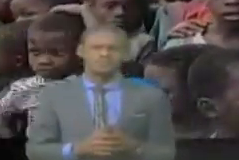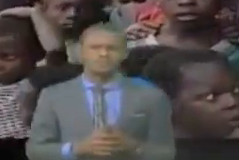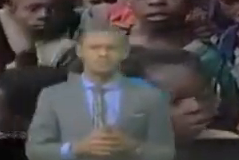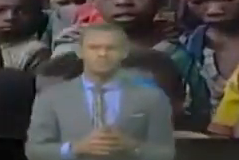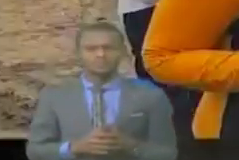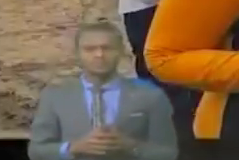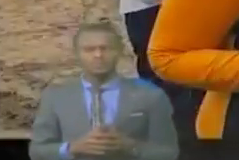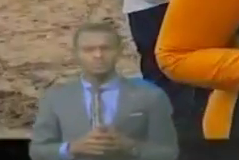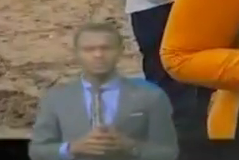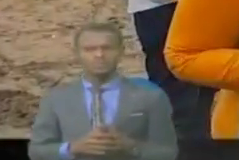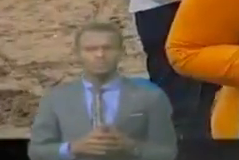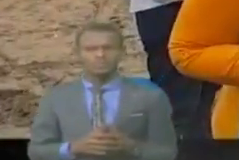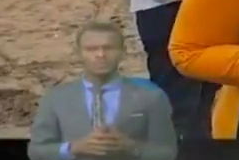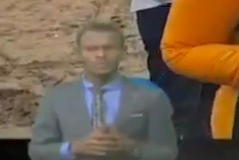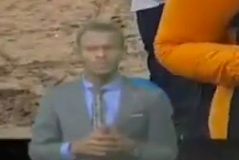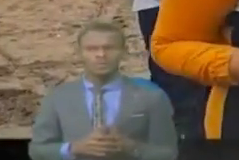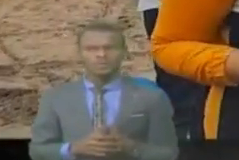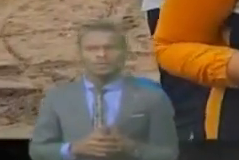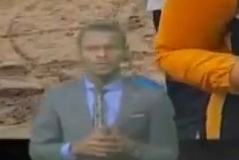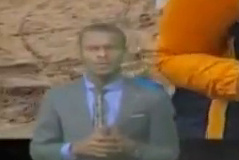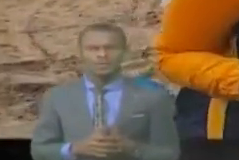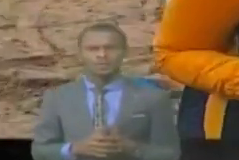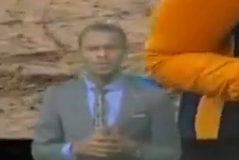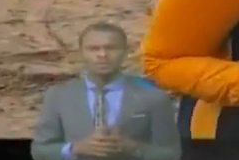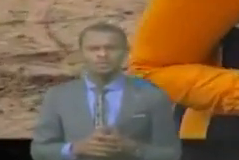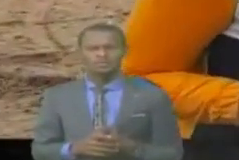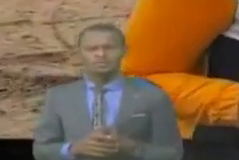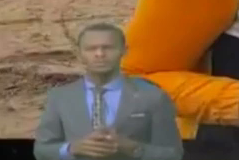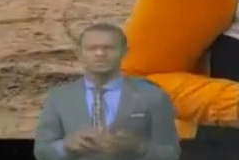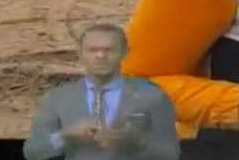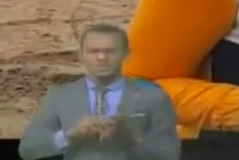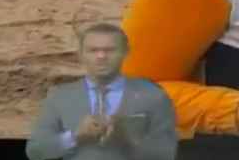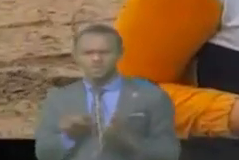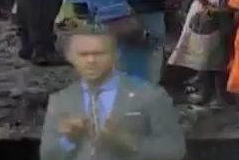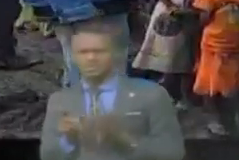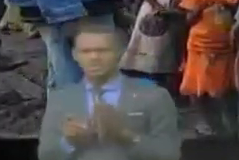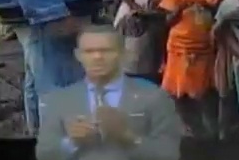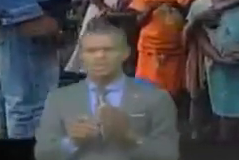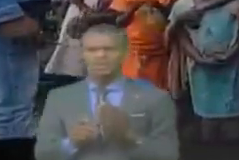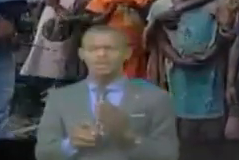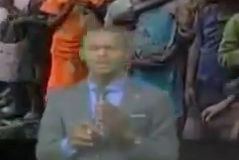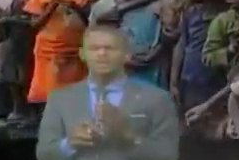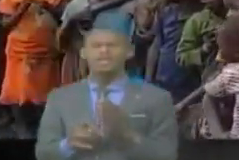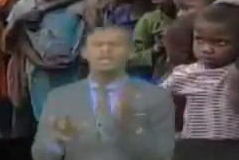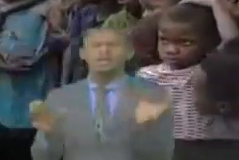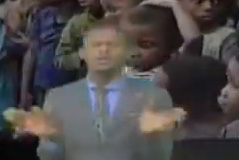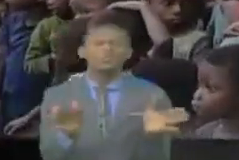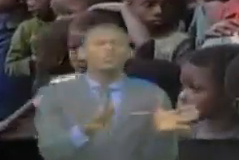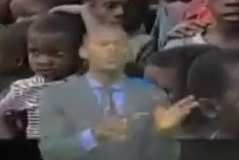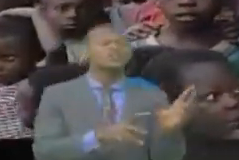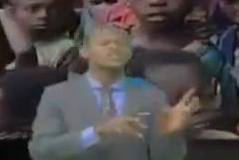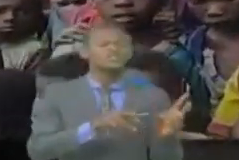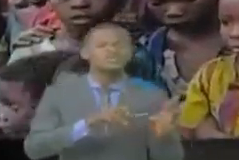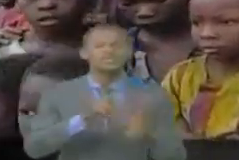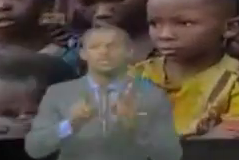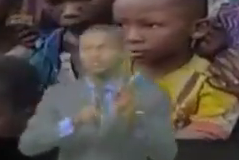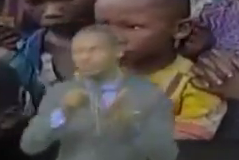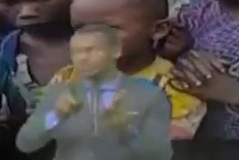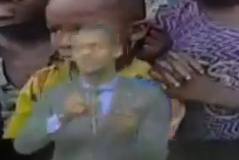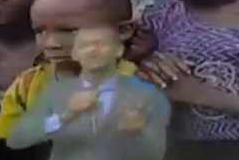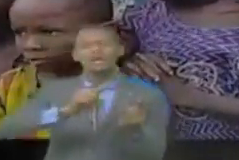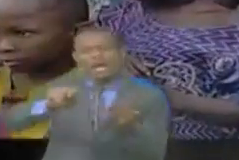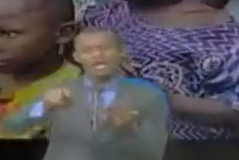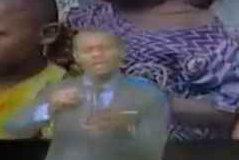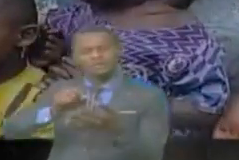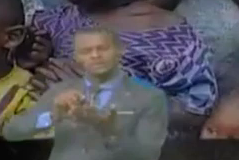et agro-pastorales, Jules César Mbosso, a appelé la jeunesse au civisme et aux parents. Elle a demandé d'envoyer les enfants à l'école